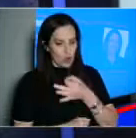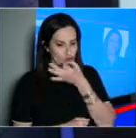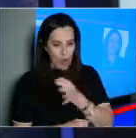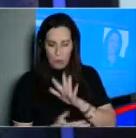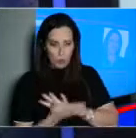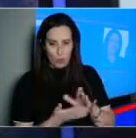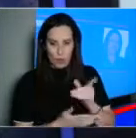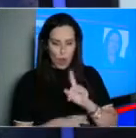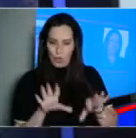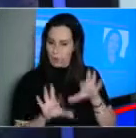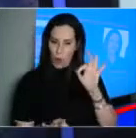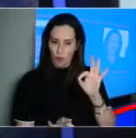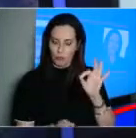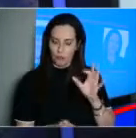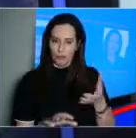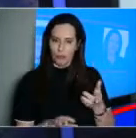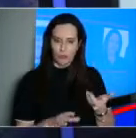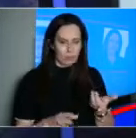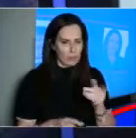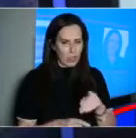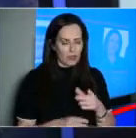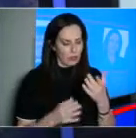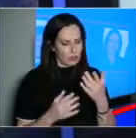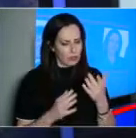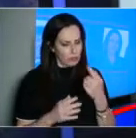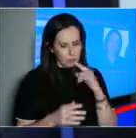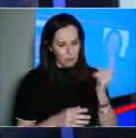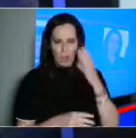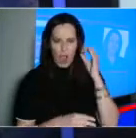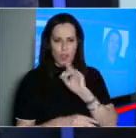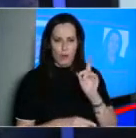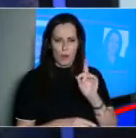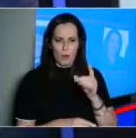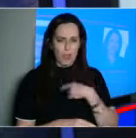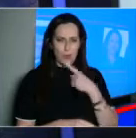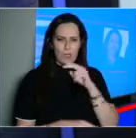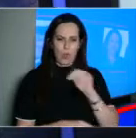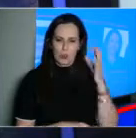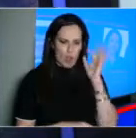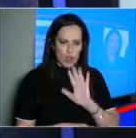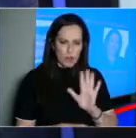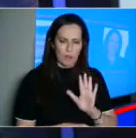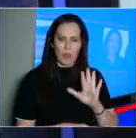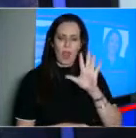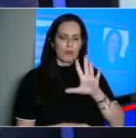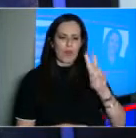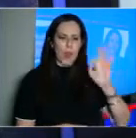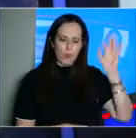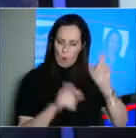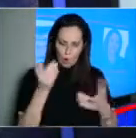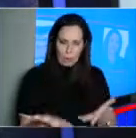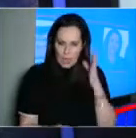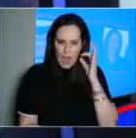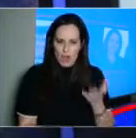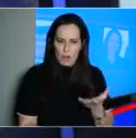מאוד פשוטה. לא נבחרות, לא בוחרות, יש קריאה מאוד גדולה בקרב אנשים, ואני לא מדבר על נושאים נשים. 52% מהאוכלוסייה